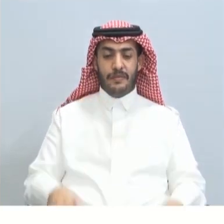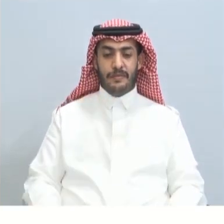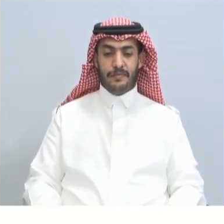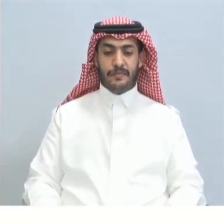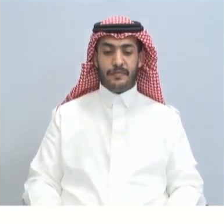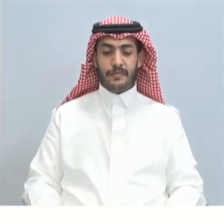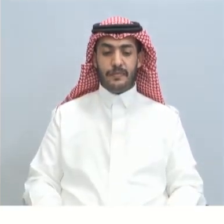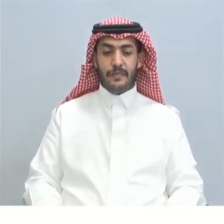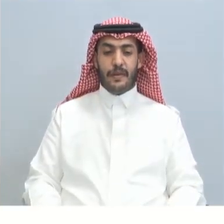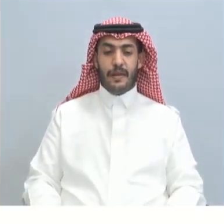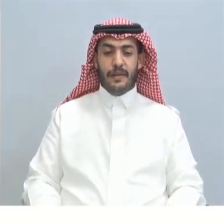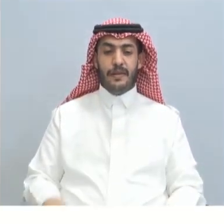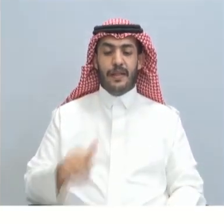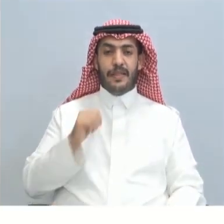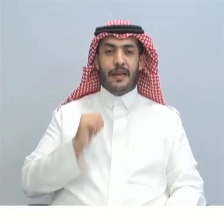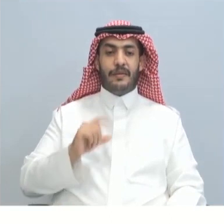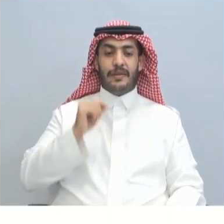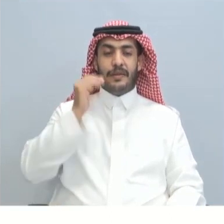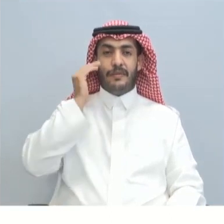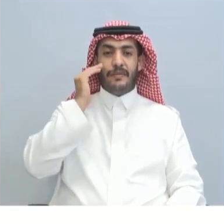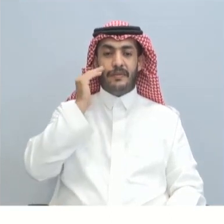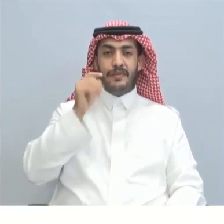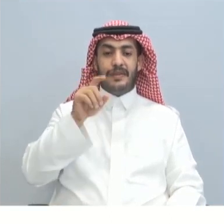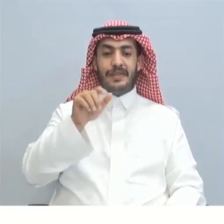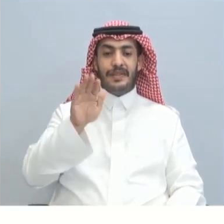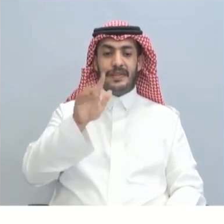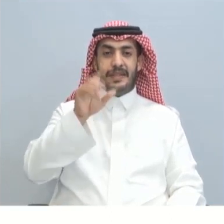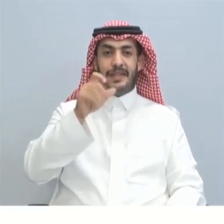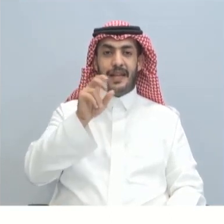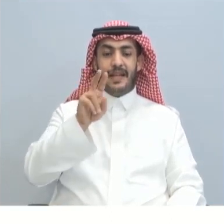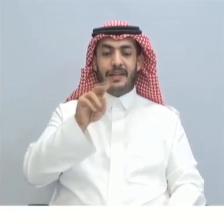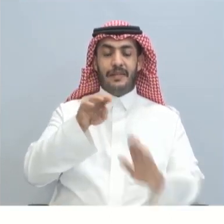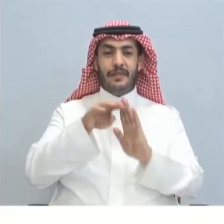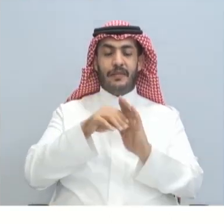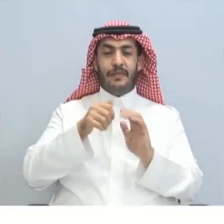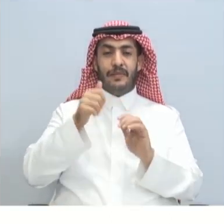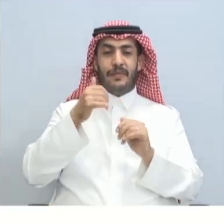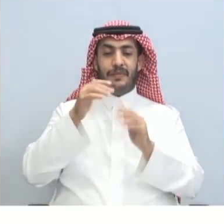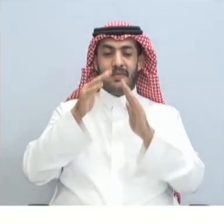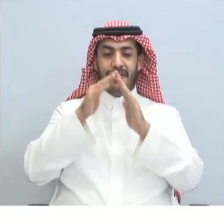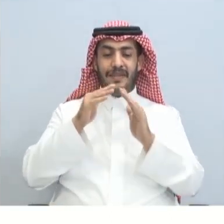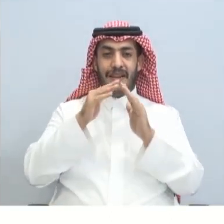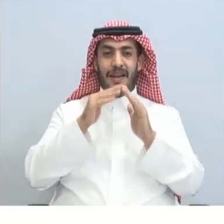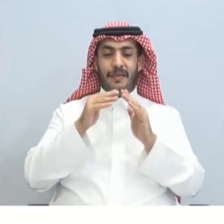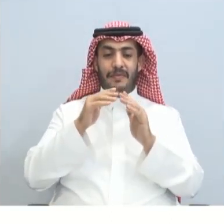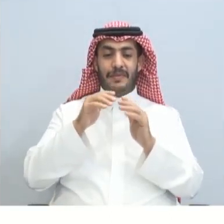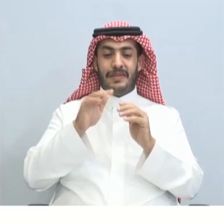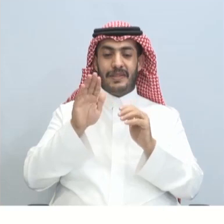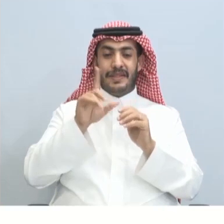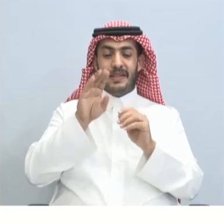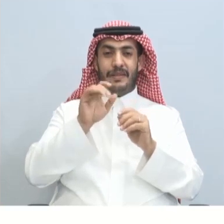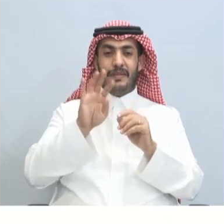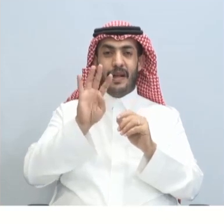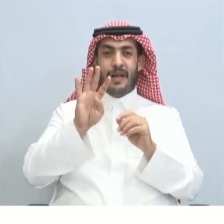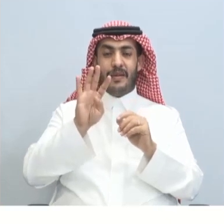مختلفه ايضا اعزائي الطلبه لازلنا في السليكات حيث تحتوي اهرامات السيليكا على